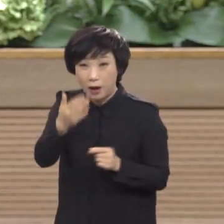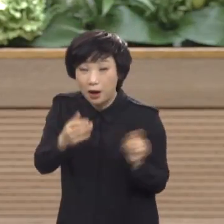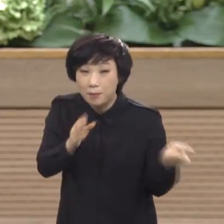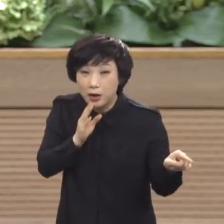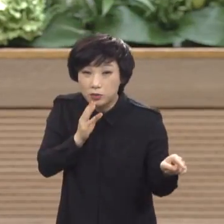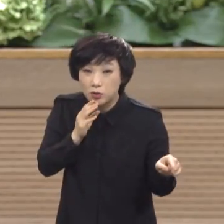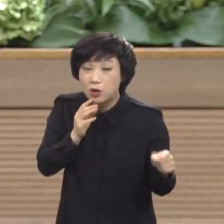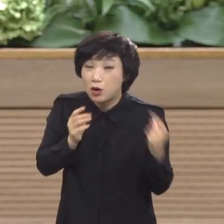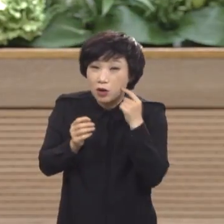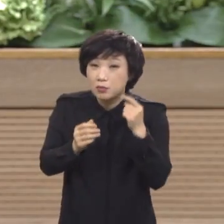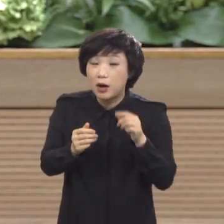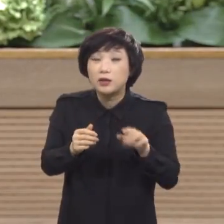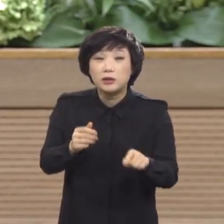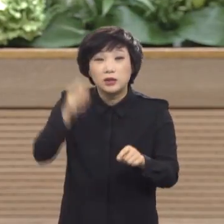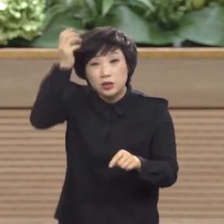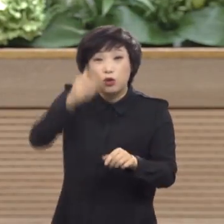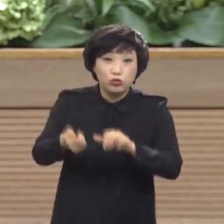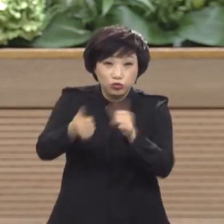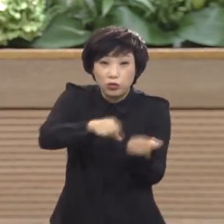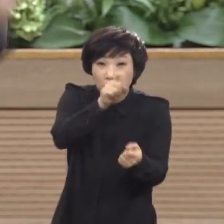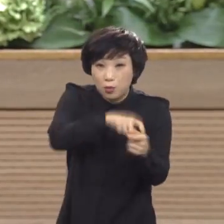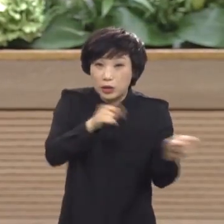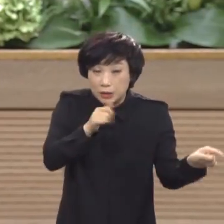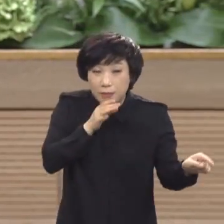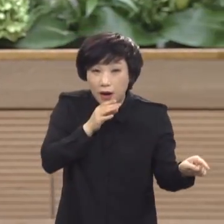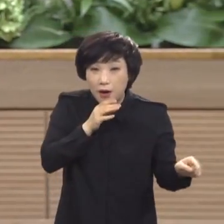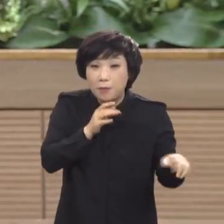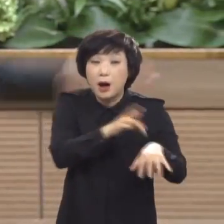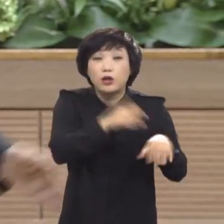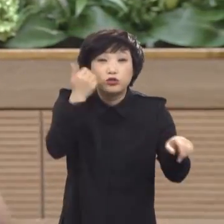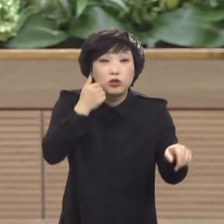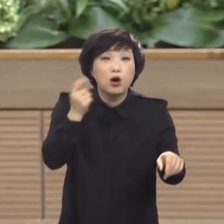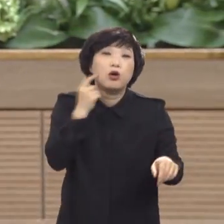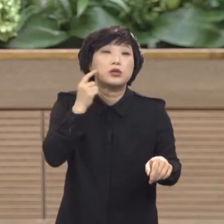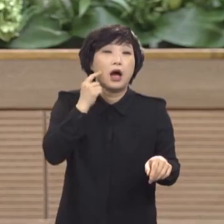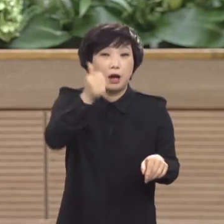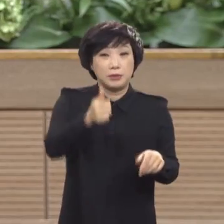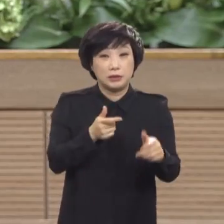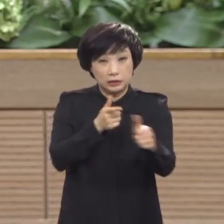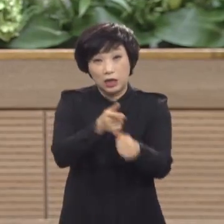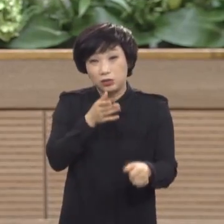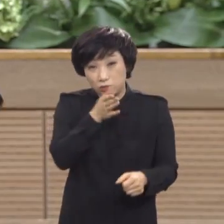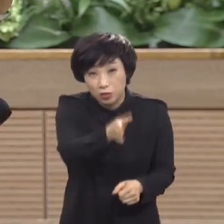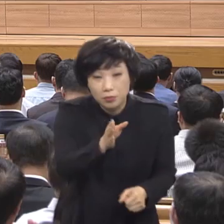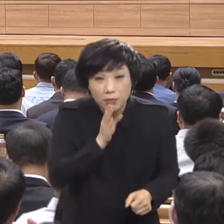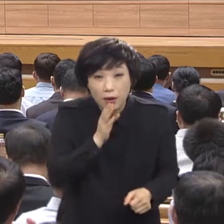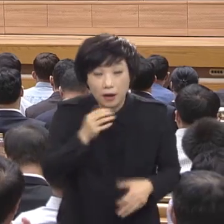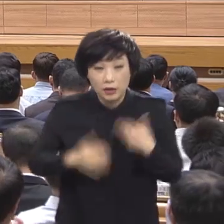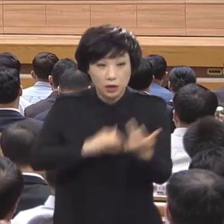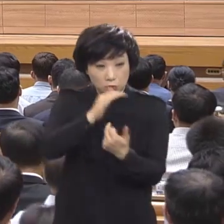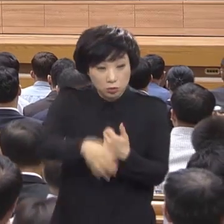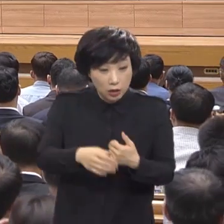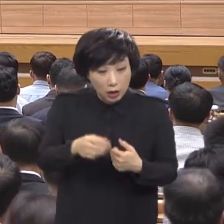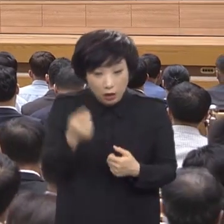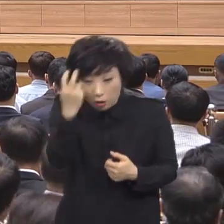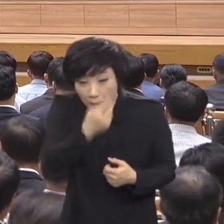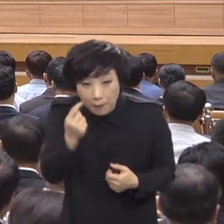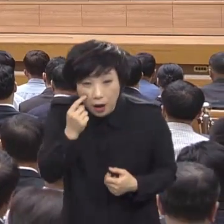그는 거짓의 애비요 살인자다. 그래서 에덴 동산에 딱 보니까 그놈은 욕심 부리게 한